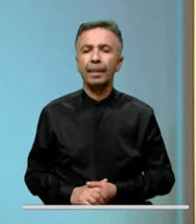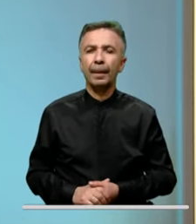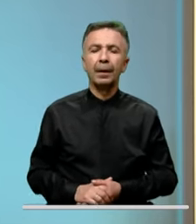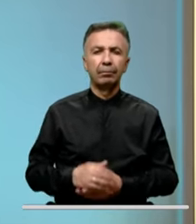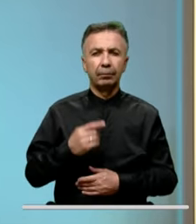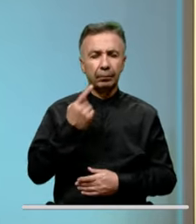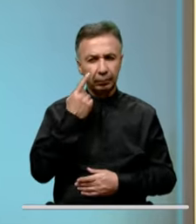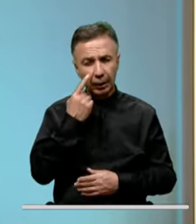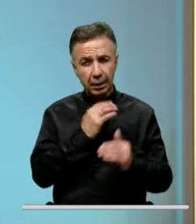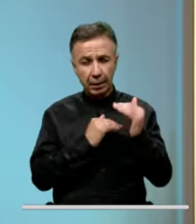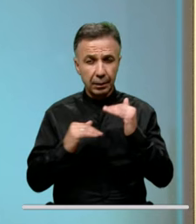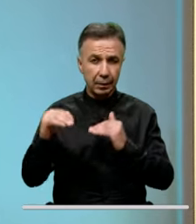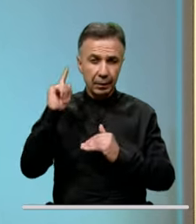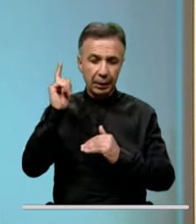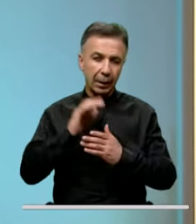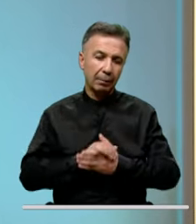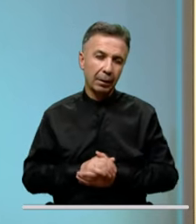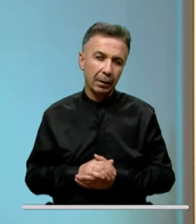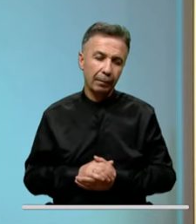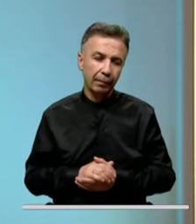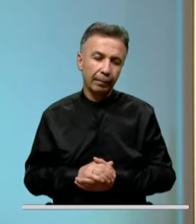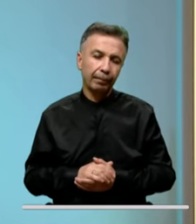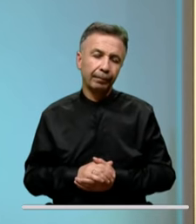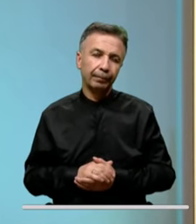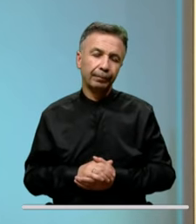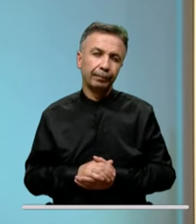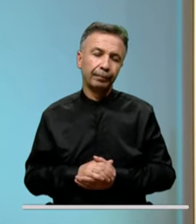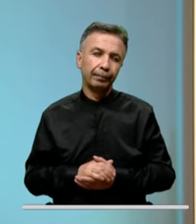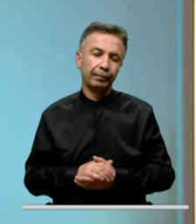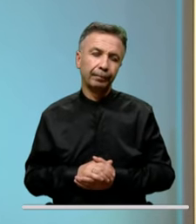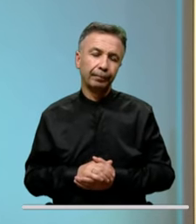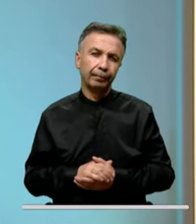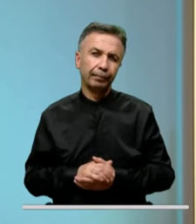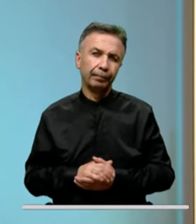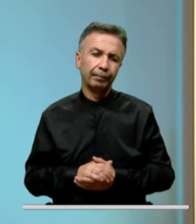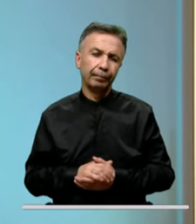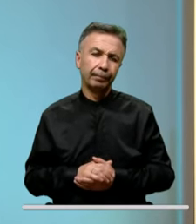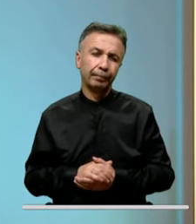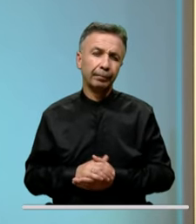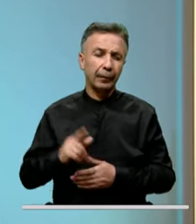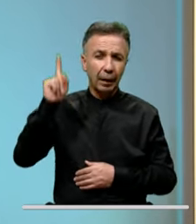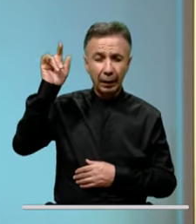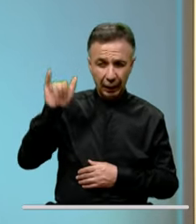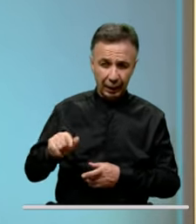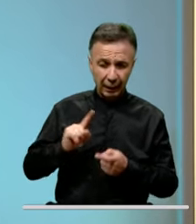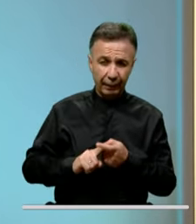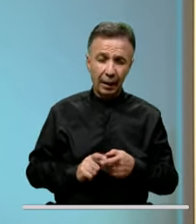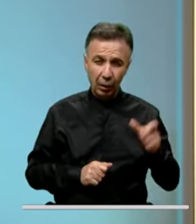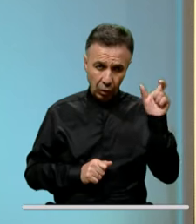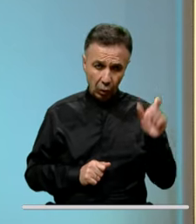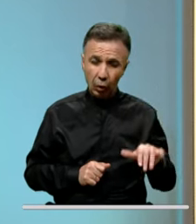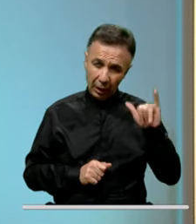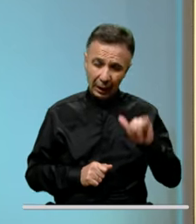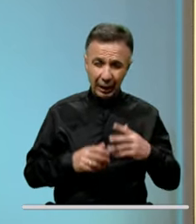Bakın Cenab-ı Hak Hakkullah ve Hakkul İbad olmak üzere, yani Allah hakkı ve kul hakkı